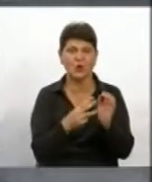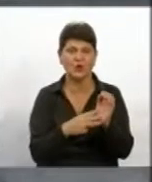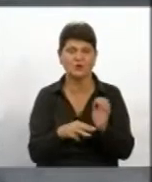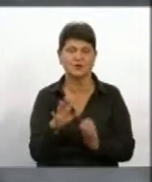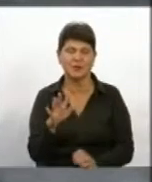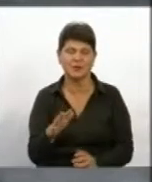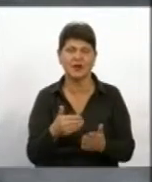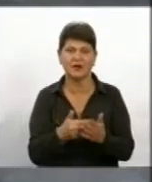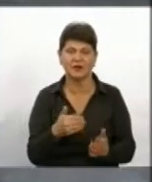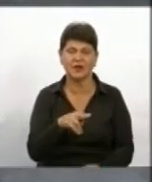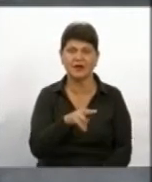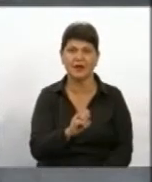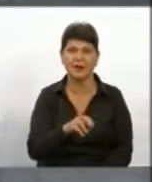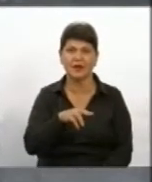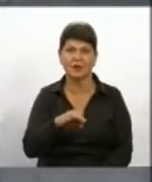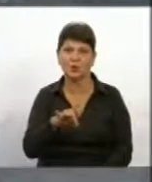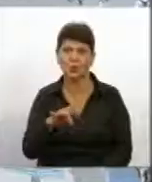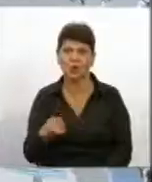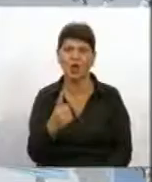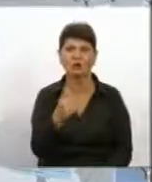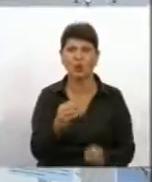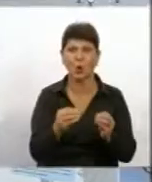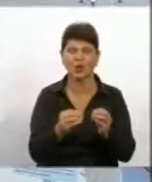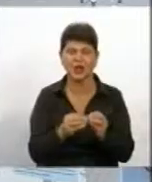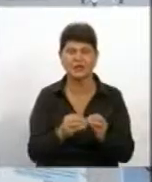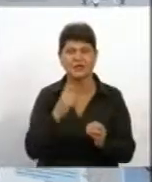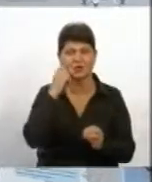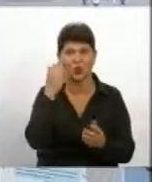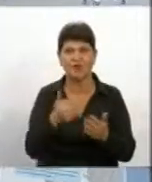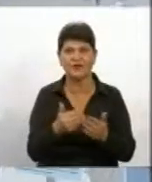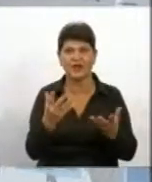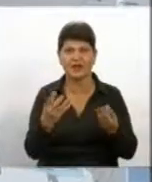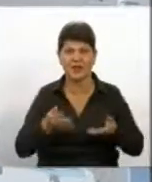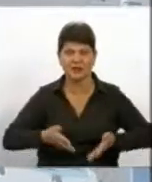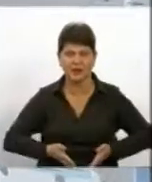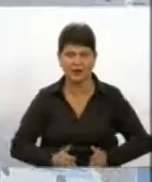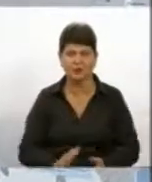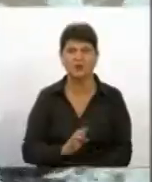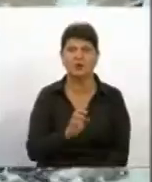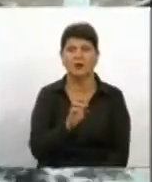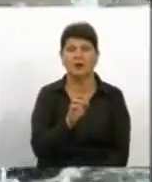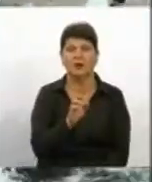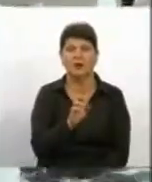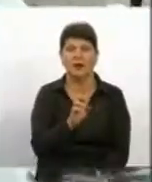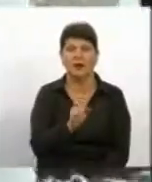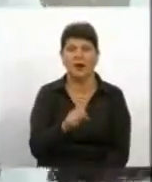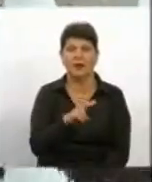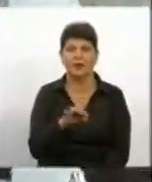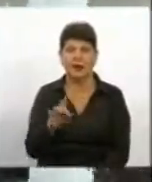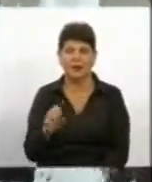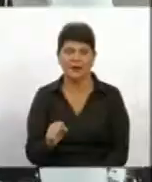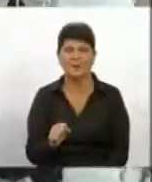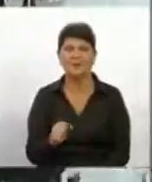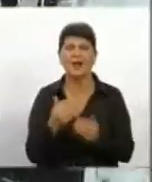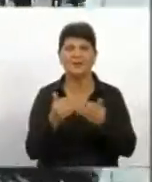років від дня народження Степана Бандери, каже Олеся Коваль, заступниця директора Центру історії Вінниці. Виставка «Фактор свободи»